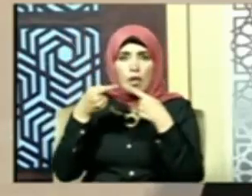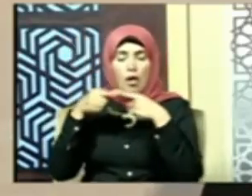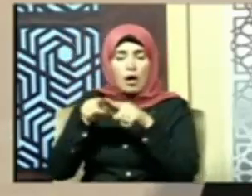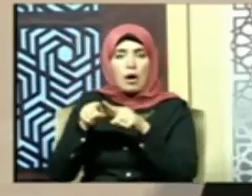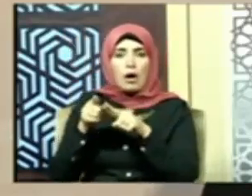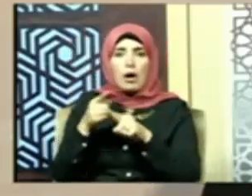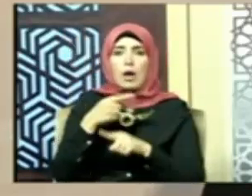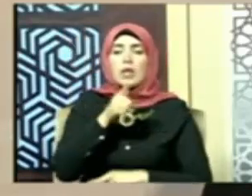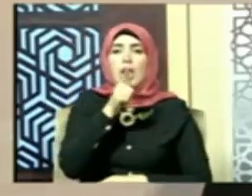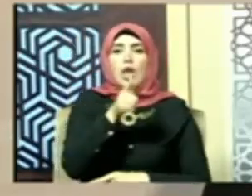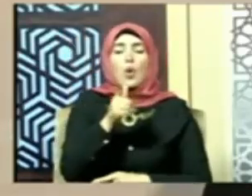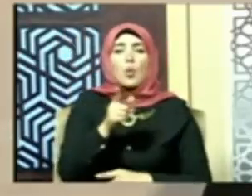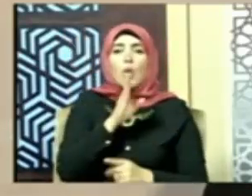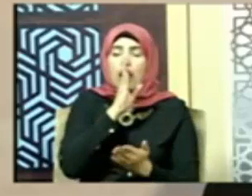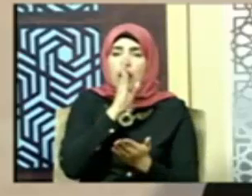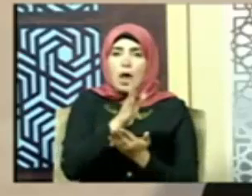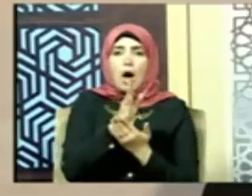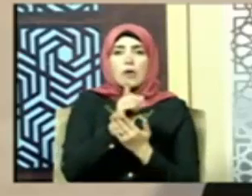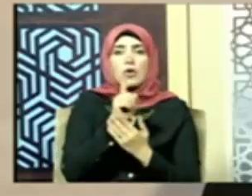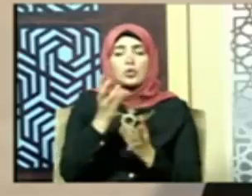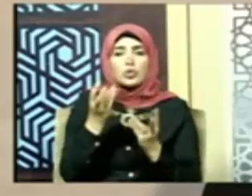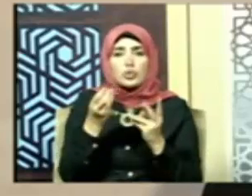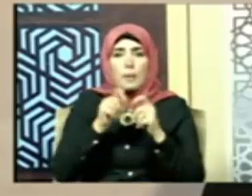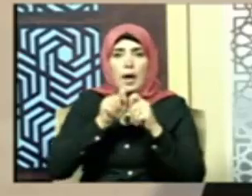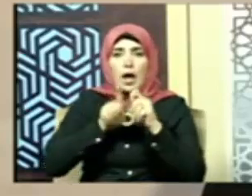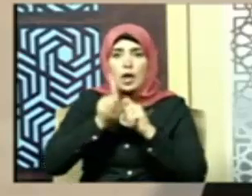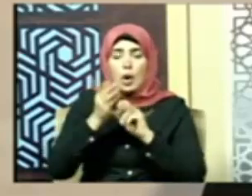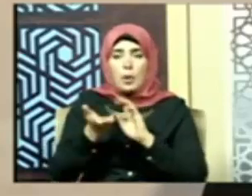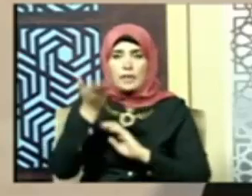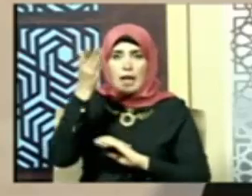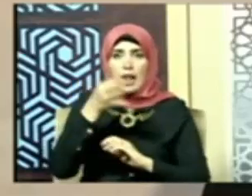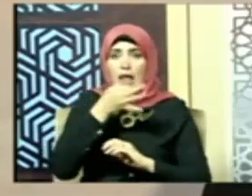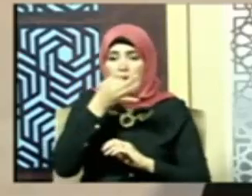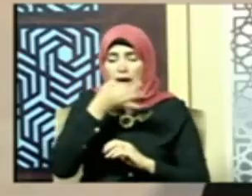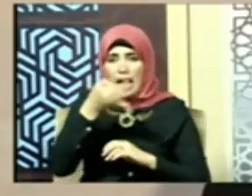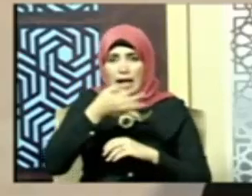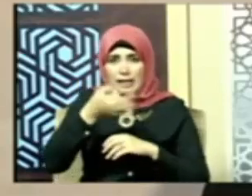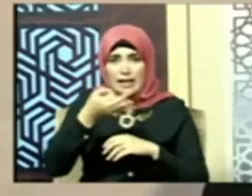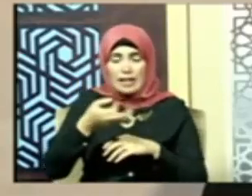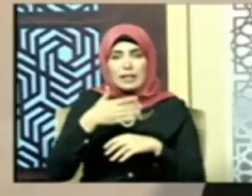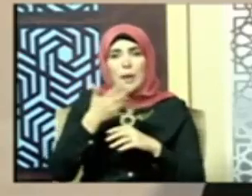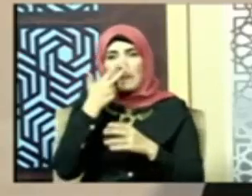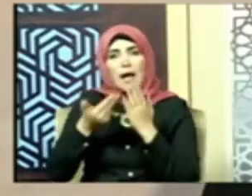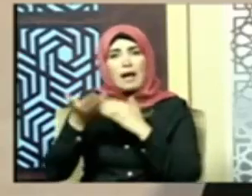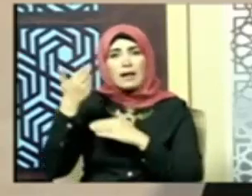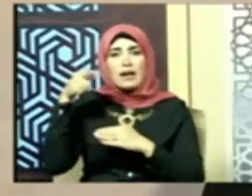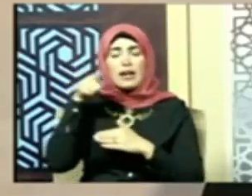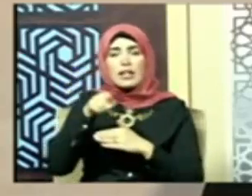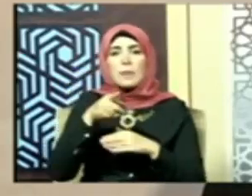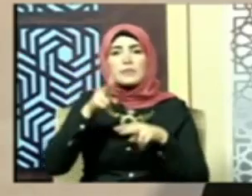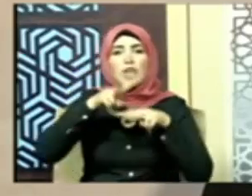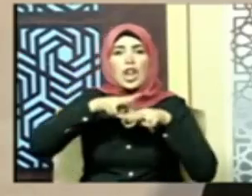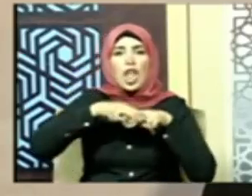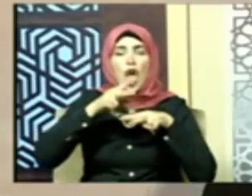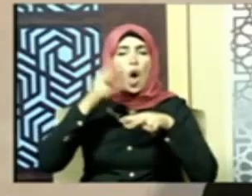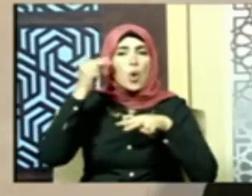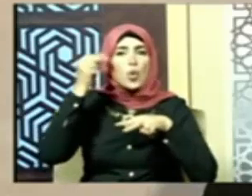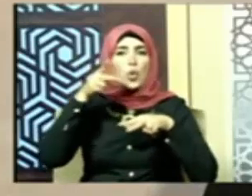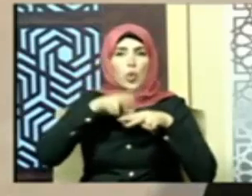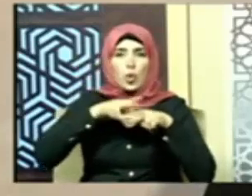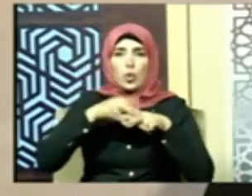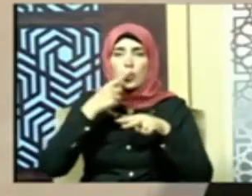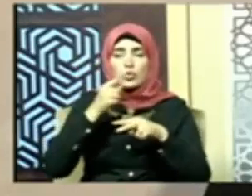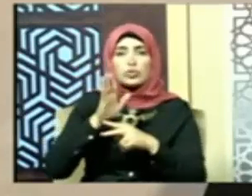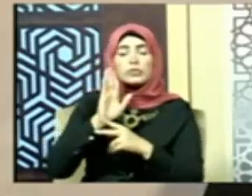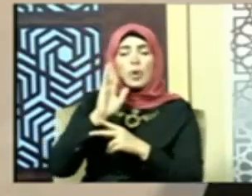حيث يقول الحق سبحانه حاكيا لنا ما كان من شأن اليهود وتطاولهم على